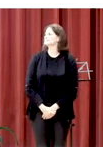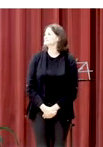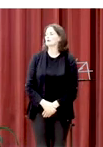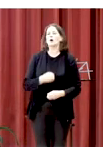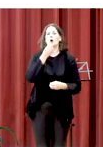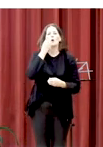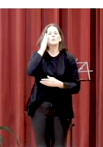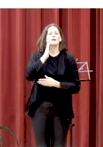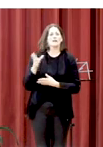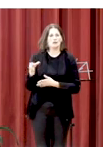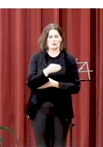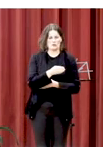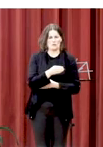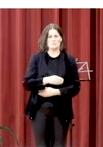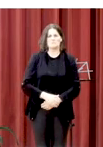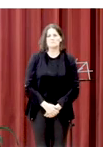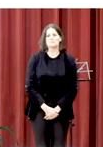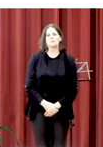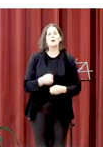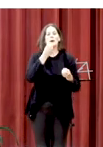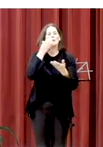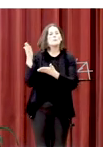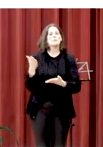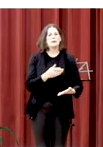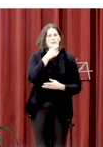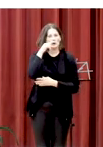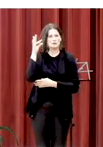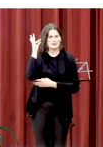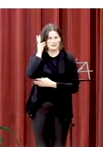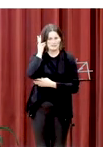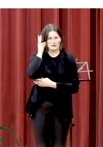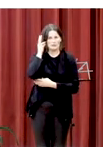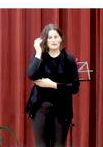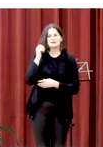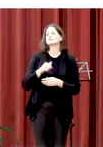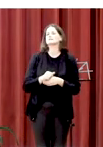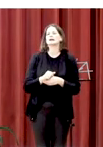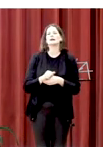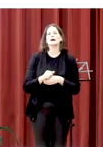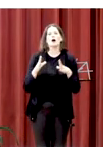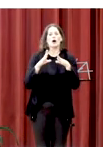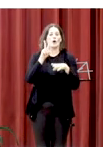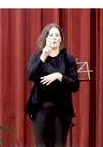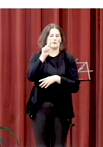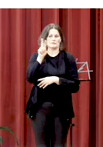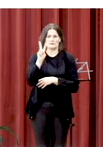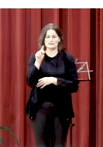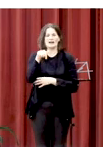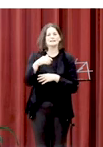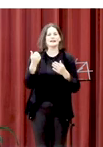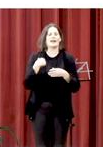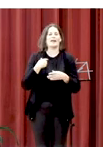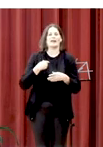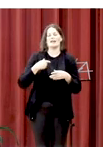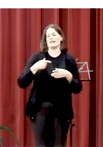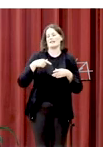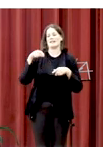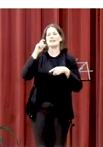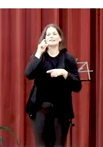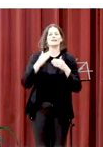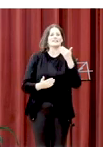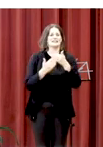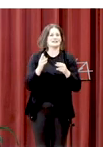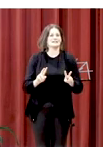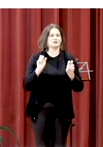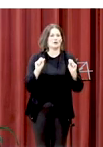Bon dia a tothom. Benvinguts i benvingudes a la Universitat Rovira i Virgili en aquest acte oficial d'inici del